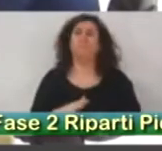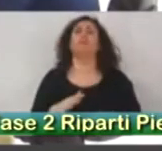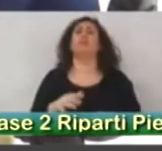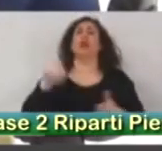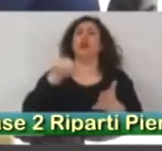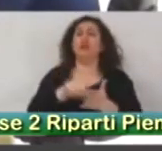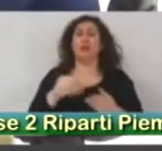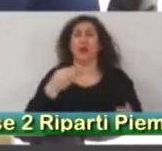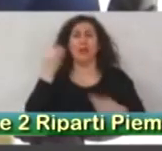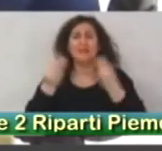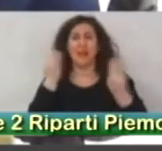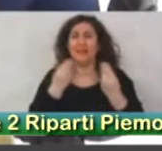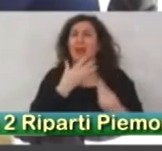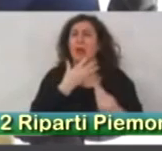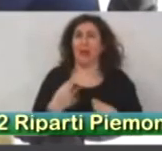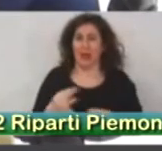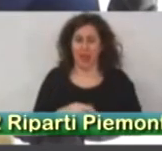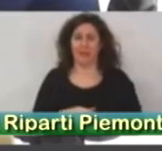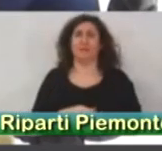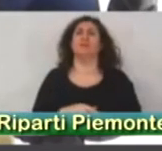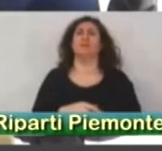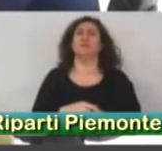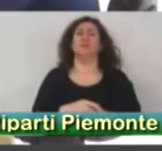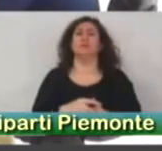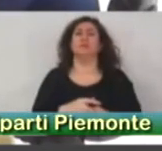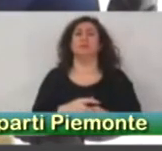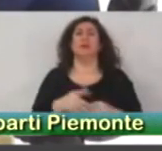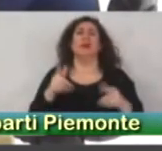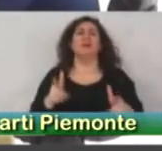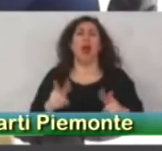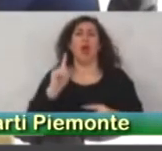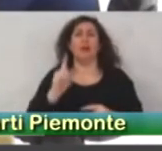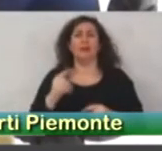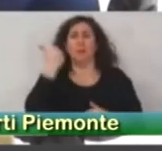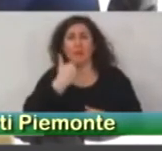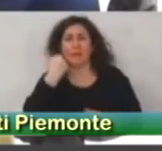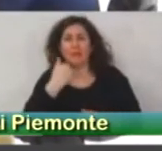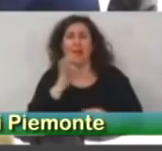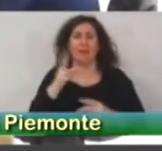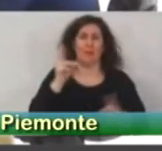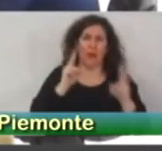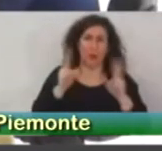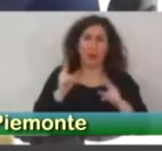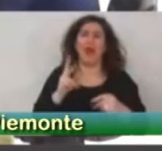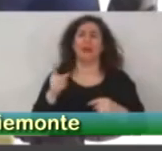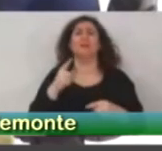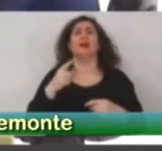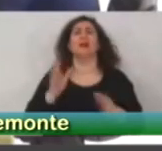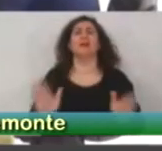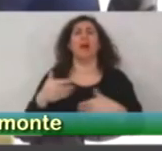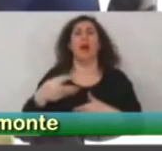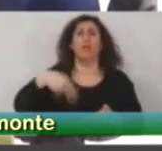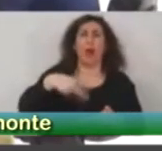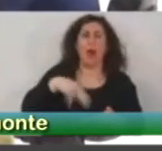estetica e di bellezza, per tutti i saloni di barbiere e parrucchiere, per tutte le sale da ballo e